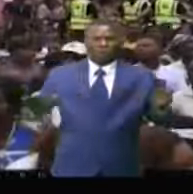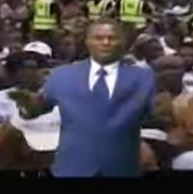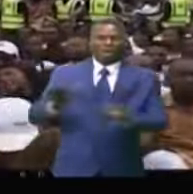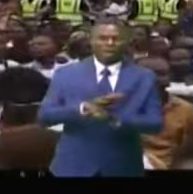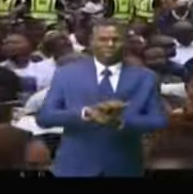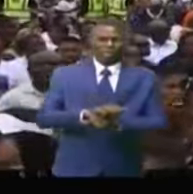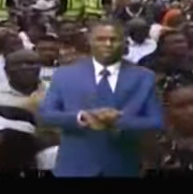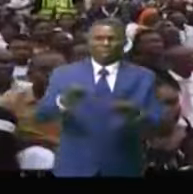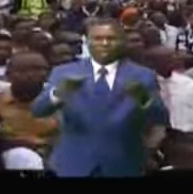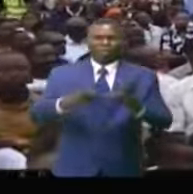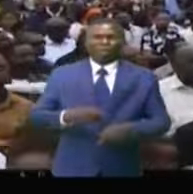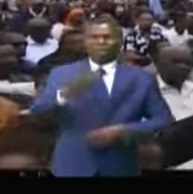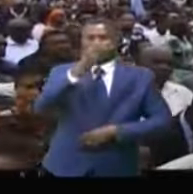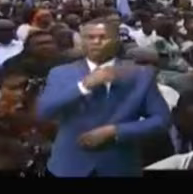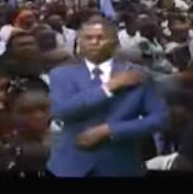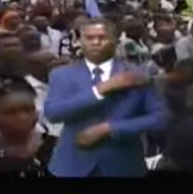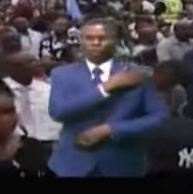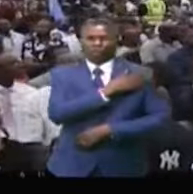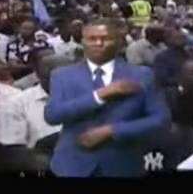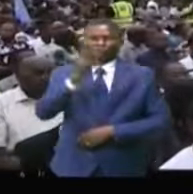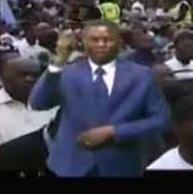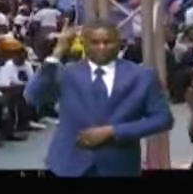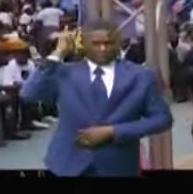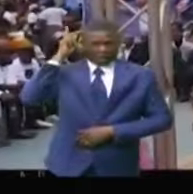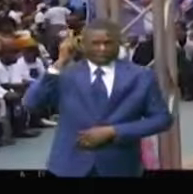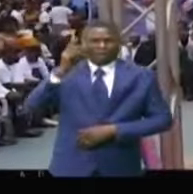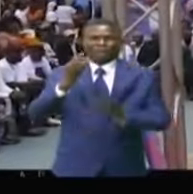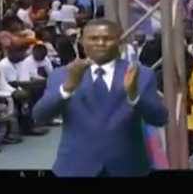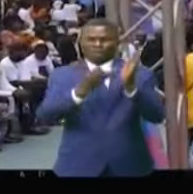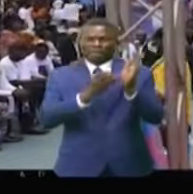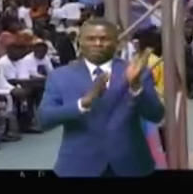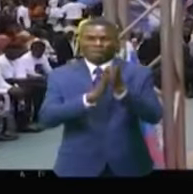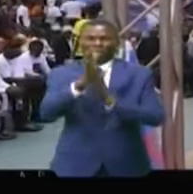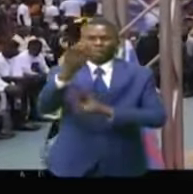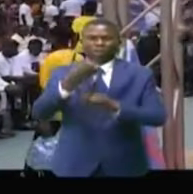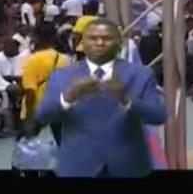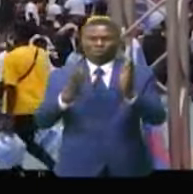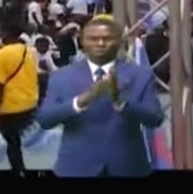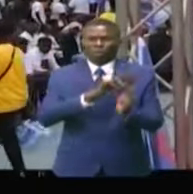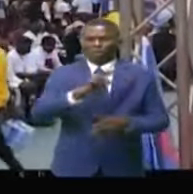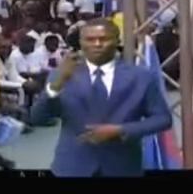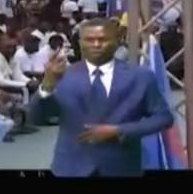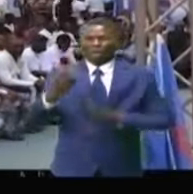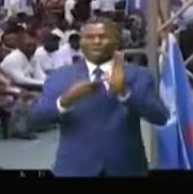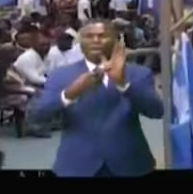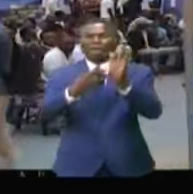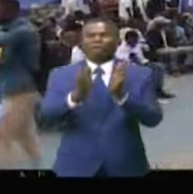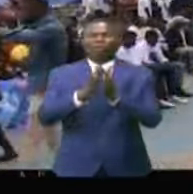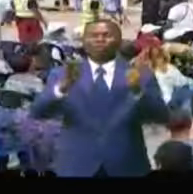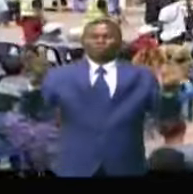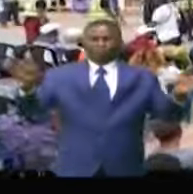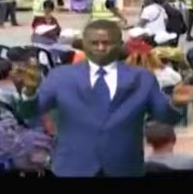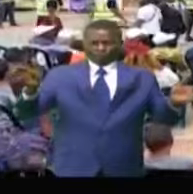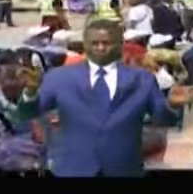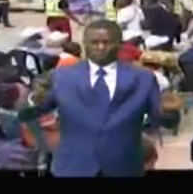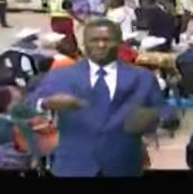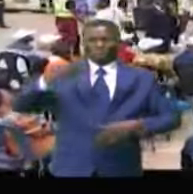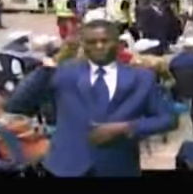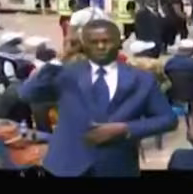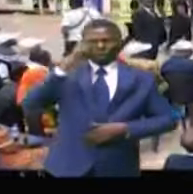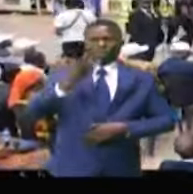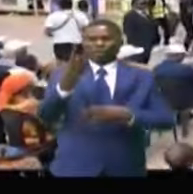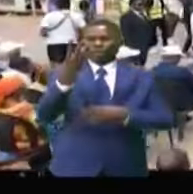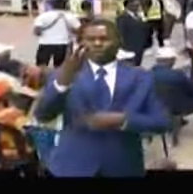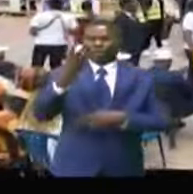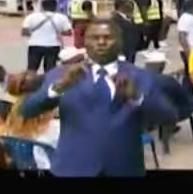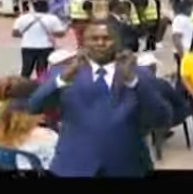Kabila Kabangé de la Gécamina. C'est dimanche 15 octobre 2023, alors que la présentation officielle dans les Haut-Katanga des 3